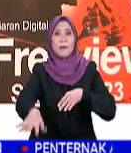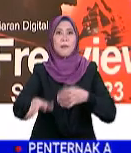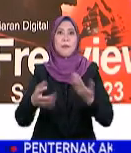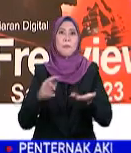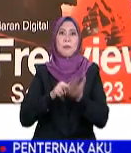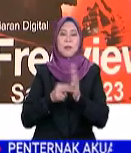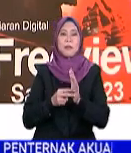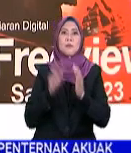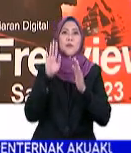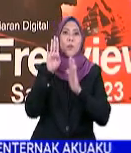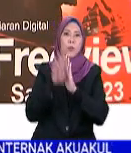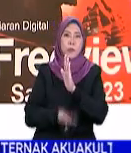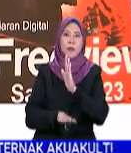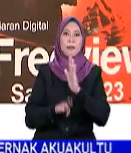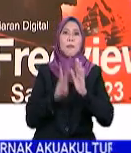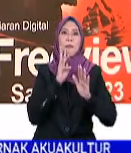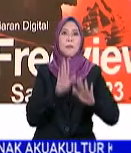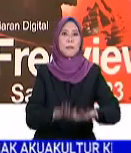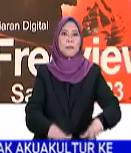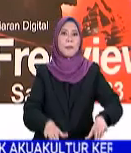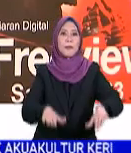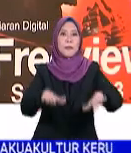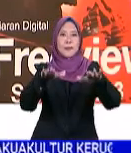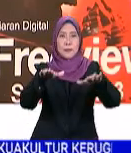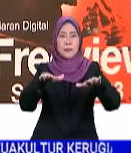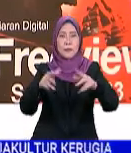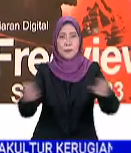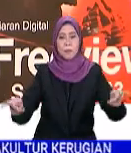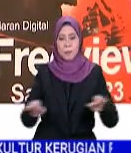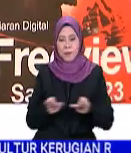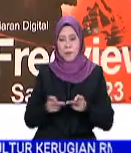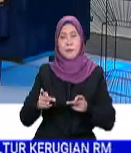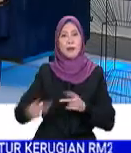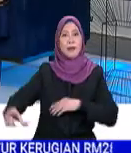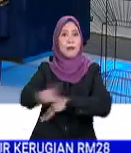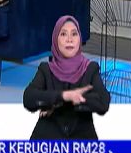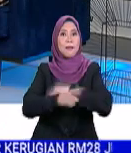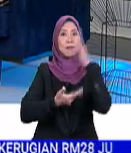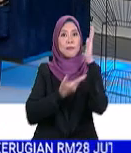mengurangkan kesan banjir dalam kawasan ladang sawit ini.